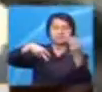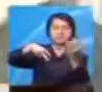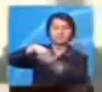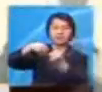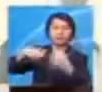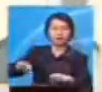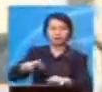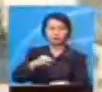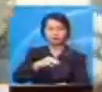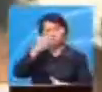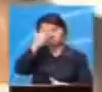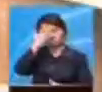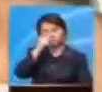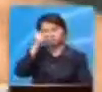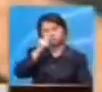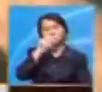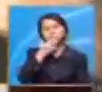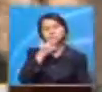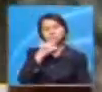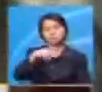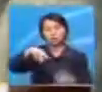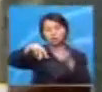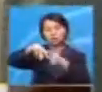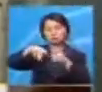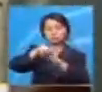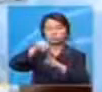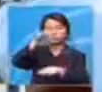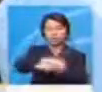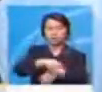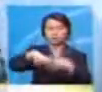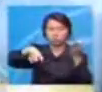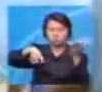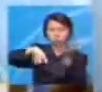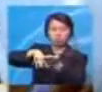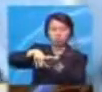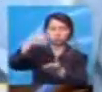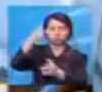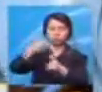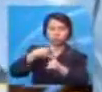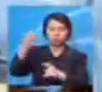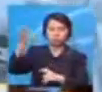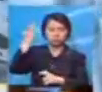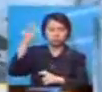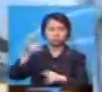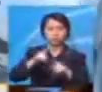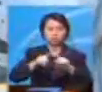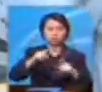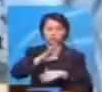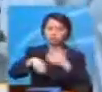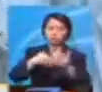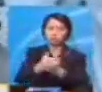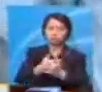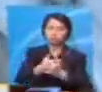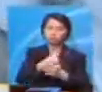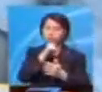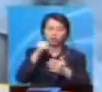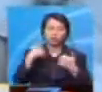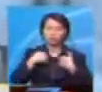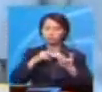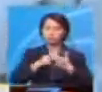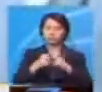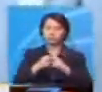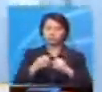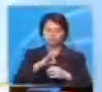penyakit kencing manis pula menyebabkan kaki kirinya terpaksa dipotong sejak dua bulan lalu Namun semua itu bukan penghalang semangat